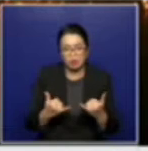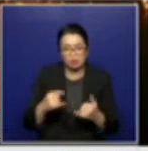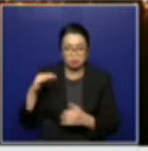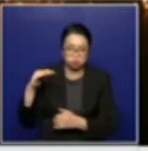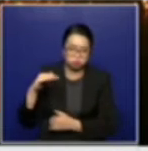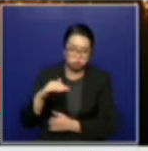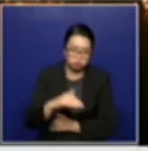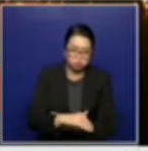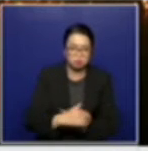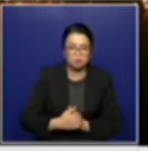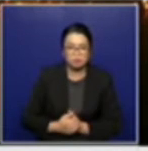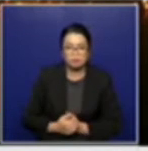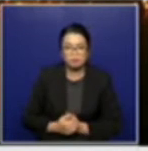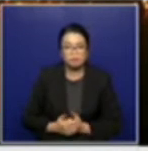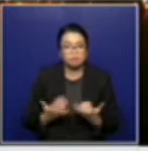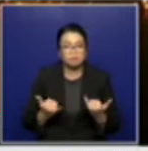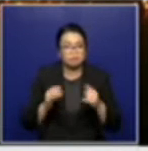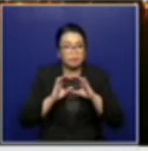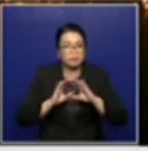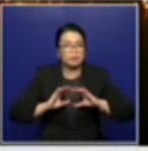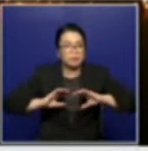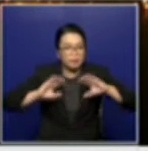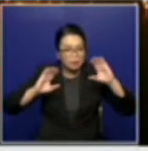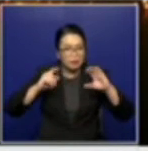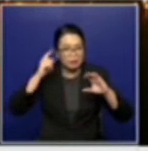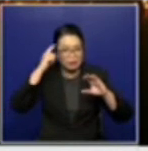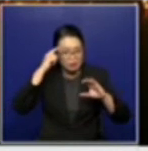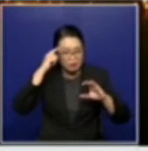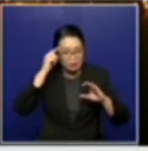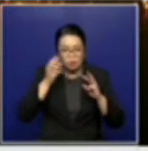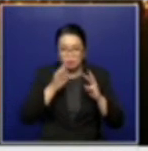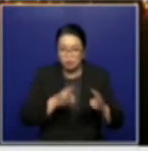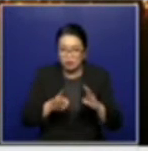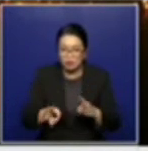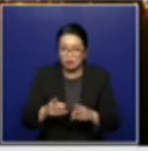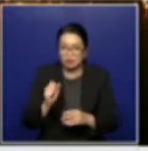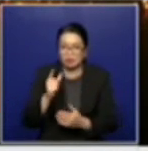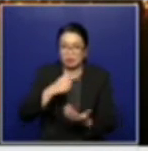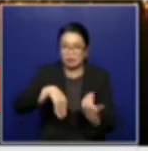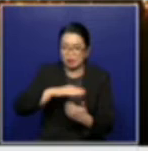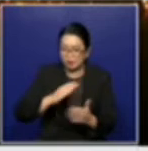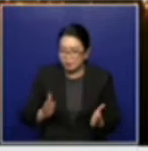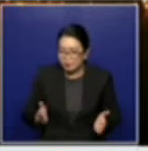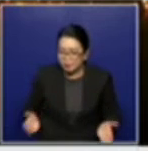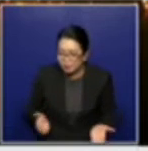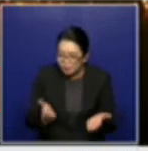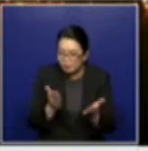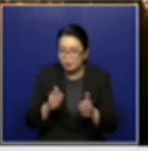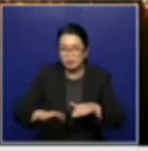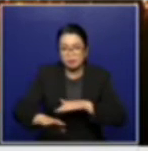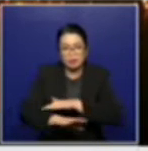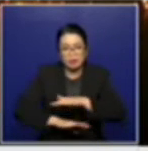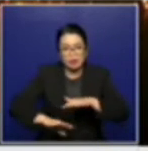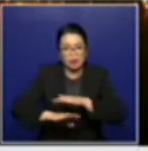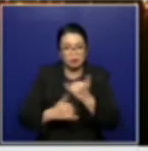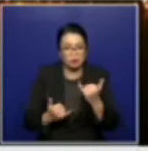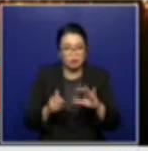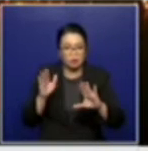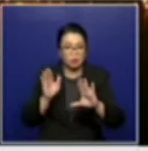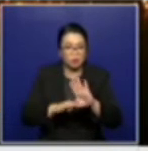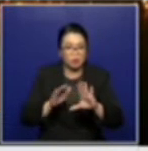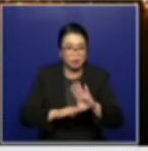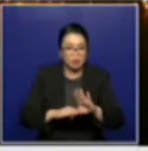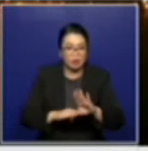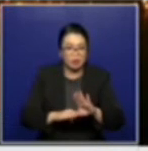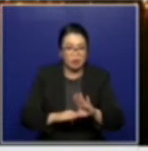ากนี้ท่านประธานครับรัฐบาลได้ออกมาตรการในการกระตุ้นเศรษฐกิจในระดับรากหญ้าด้วยการลงทะเบียนคนละ